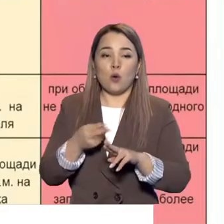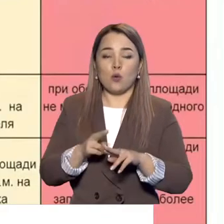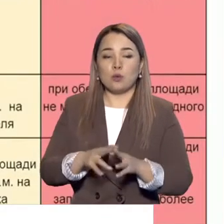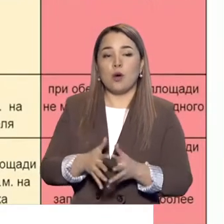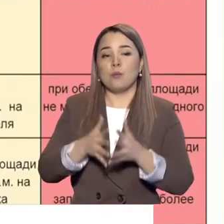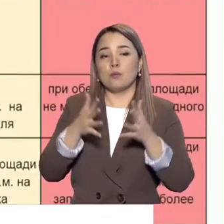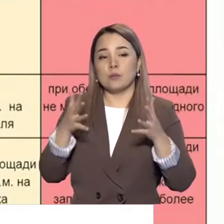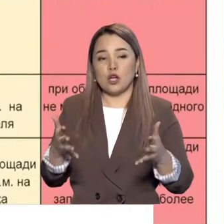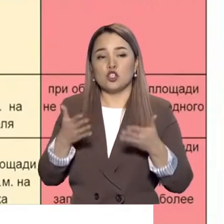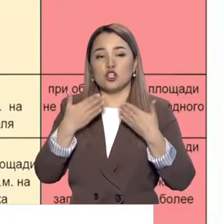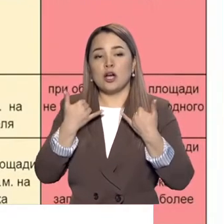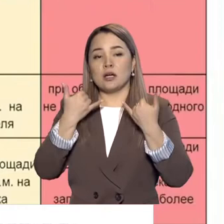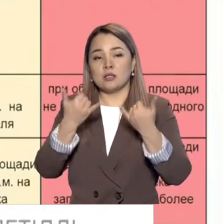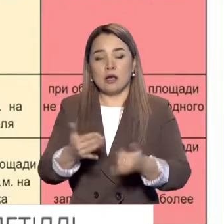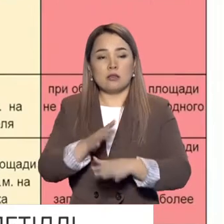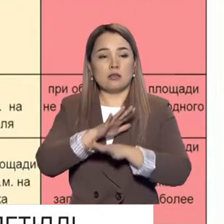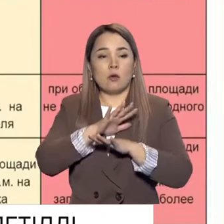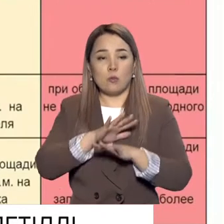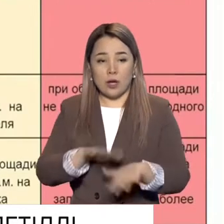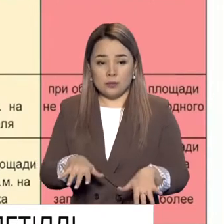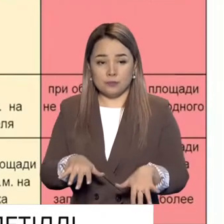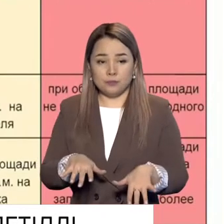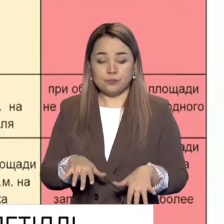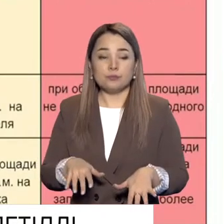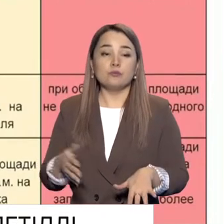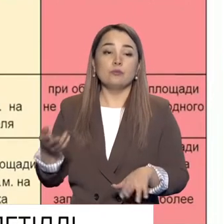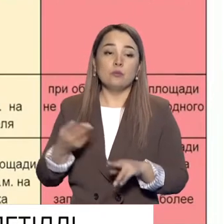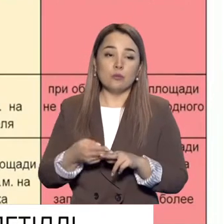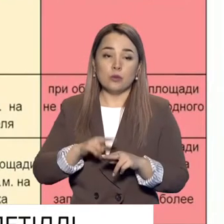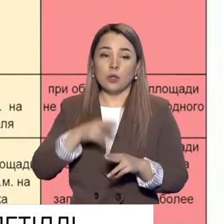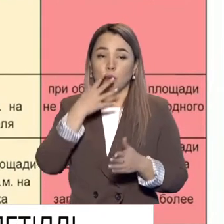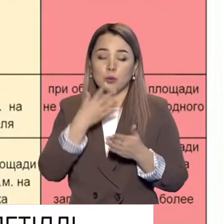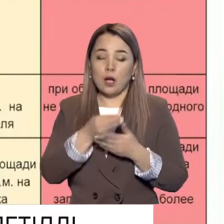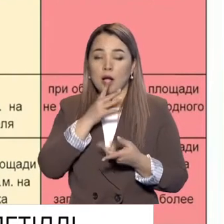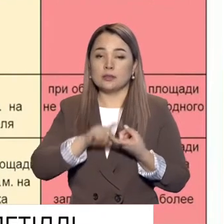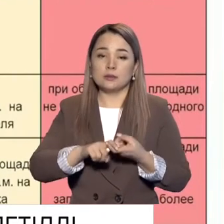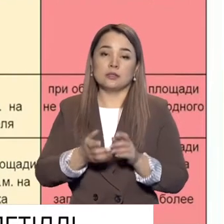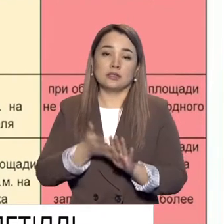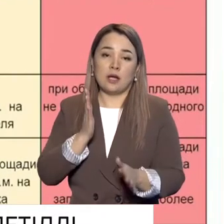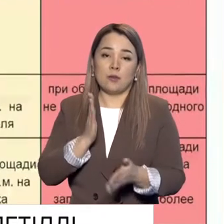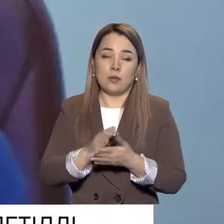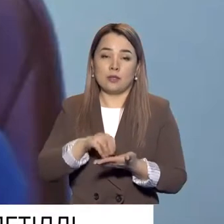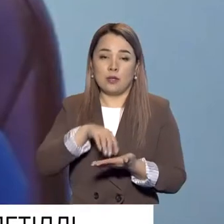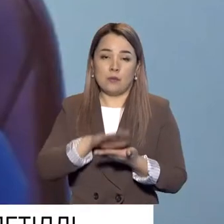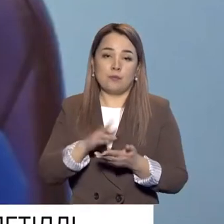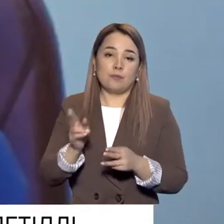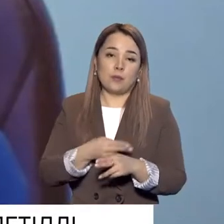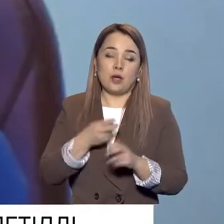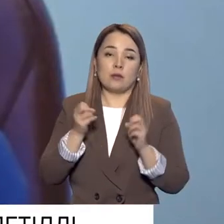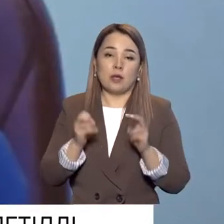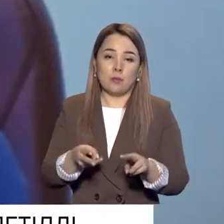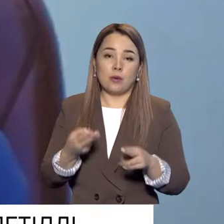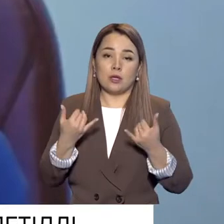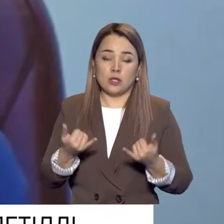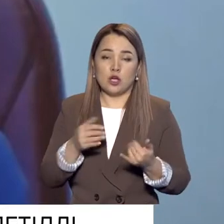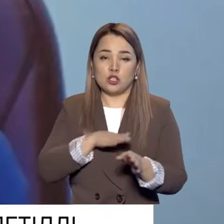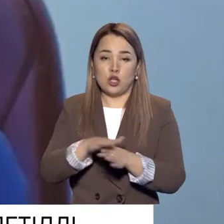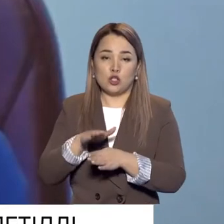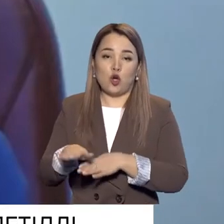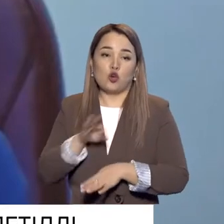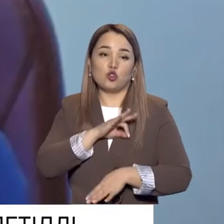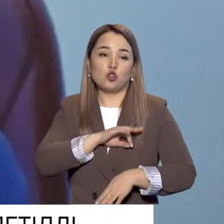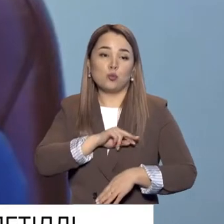кең ауқымды жеңілдіктері болған жоқ. Бұл өз кезегінде белгіленген қауіпсіз жұмыс алгоритмдерін орындау